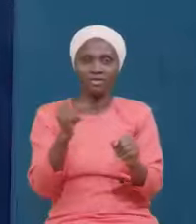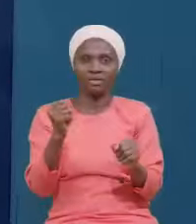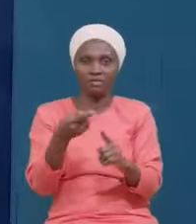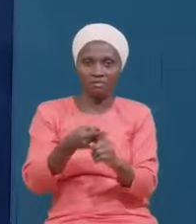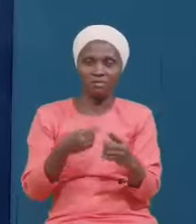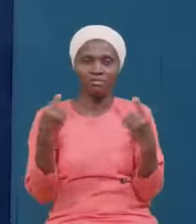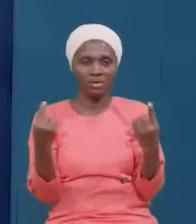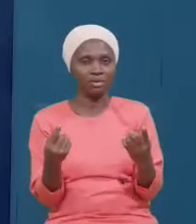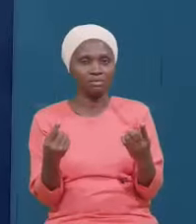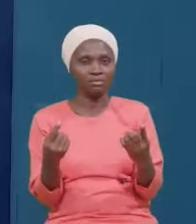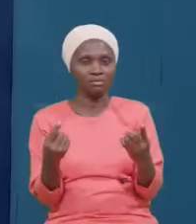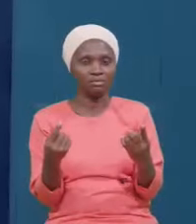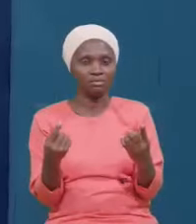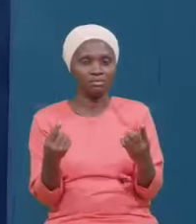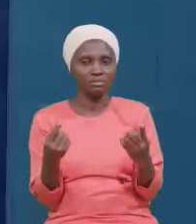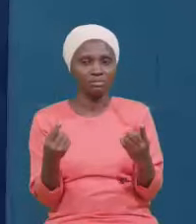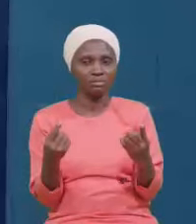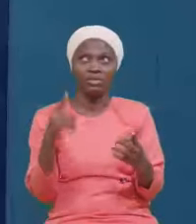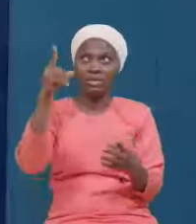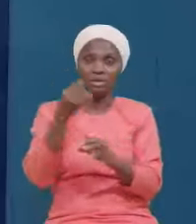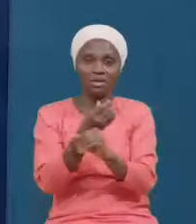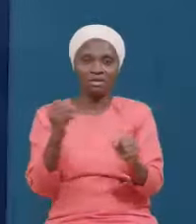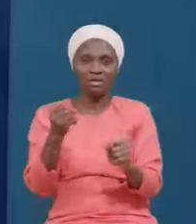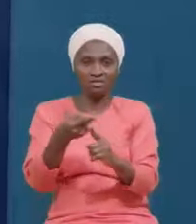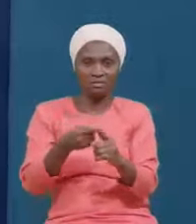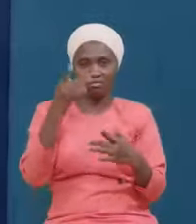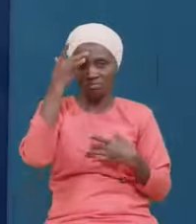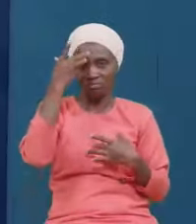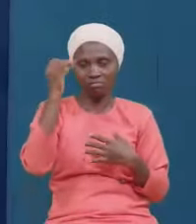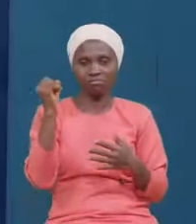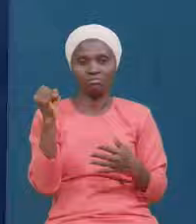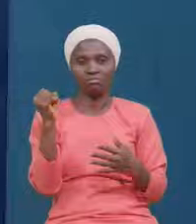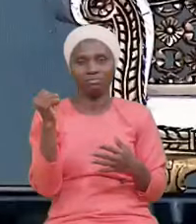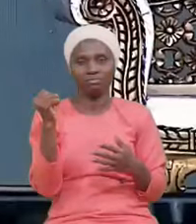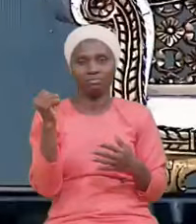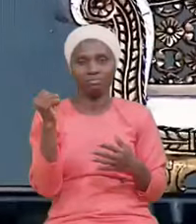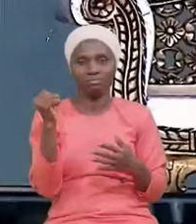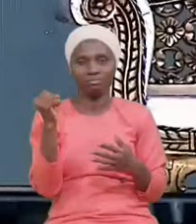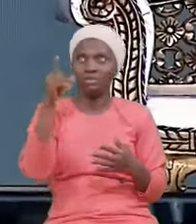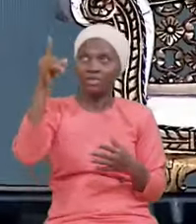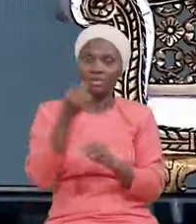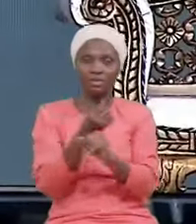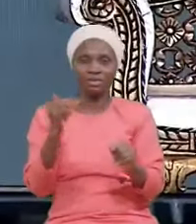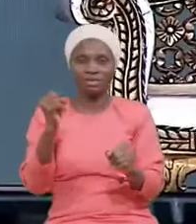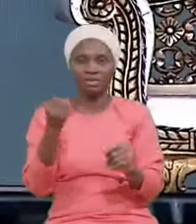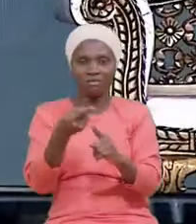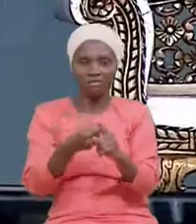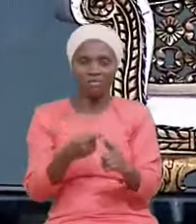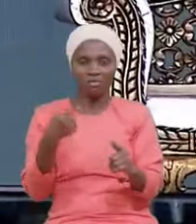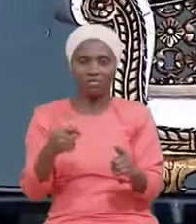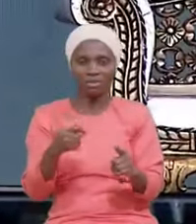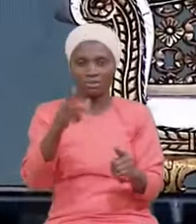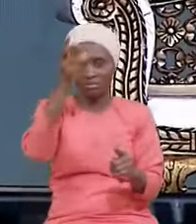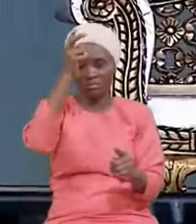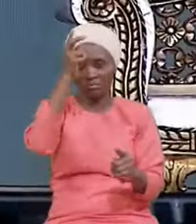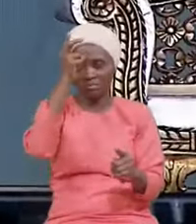sin. ఆయన పాపం నుంచి రక్షిస్తారు. He saves from sickness. రోగము నుంచి రక్షిస్తారు. He saves from demonic